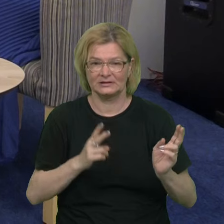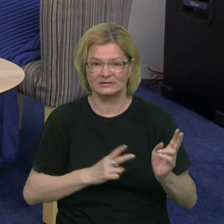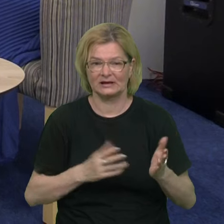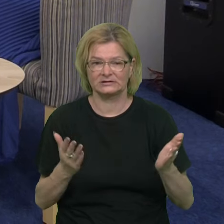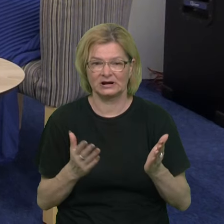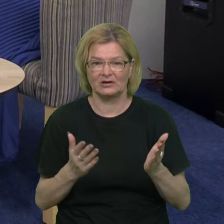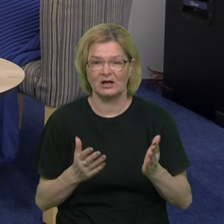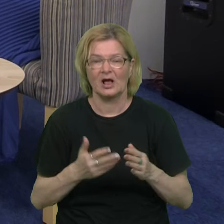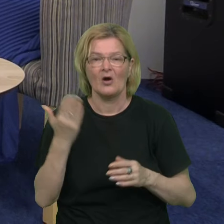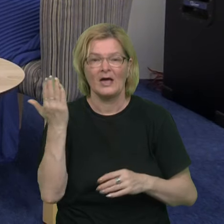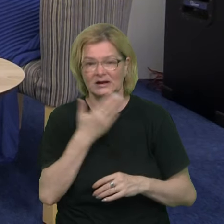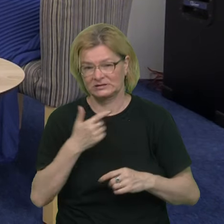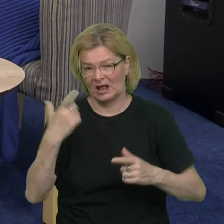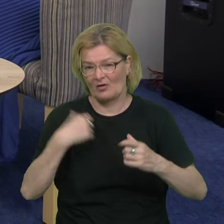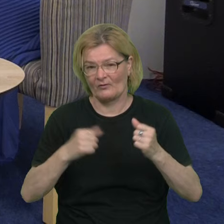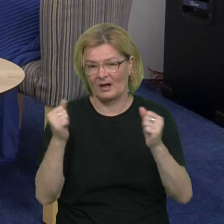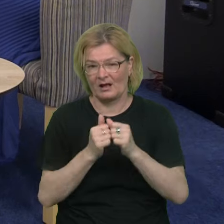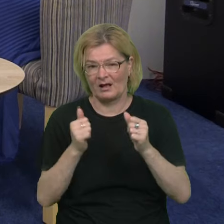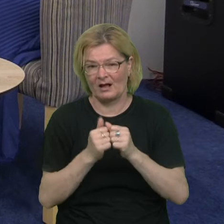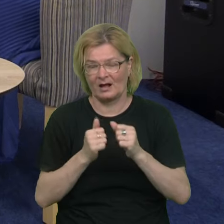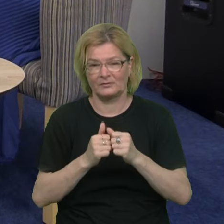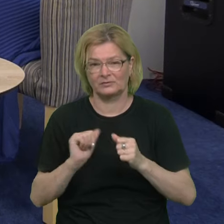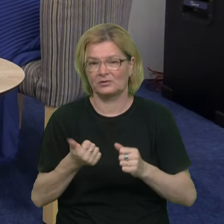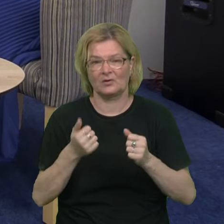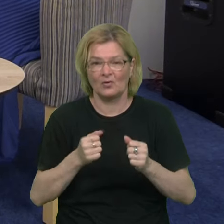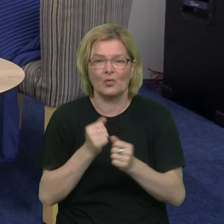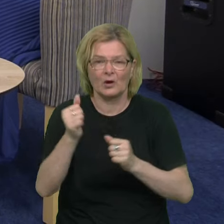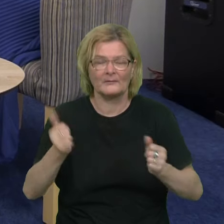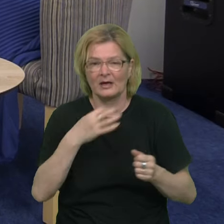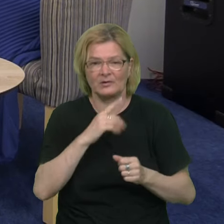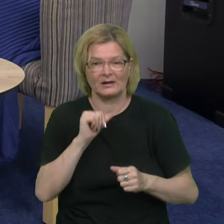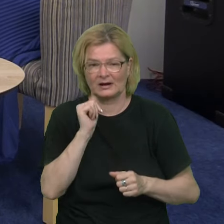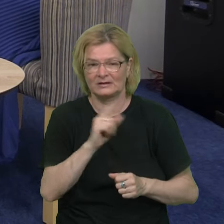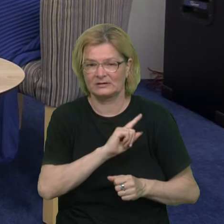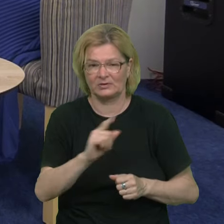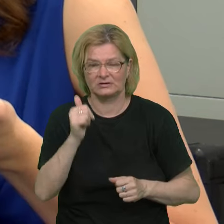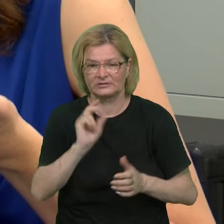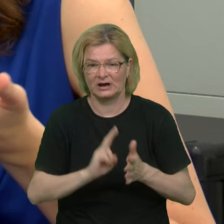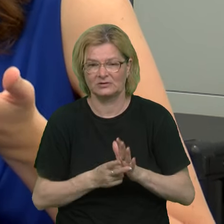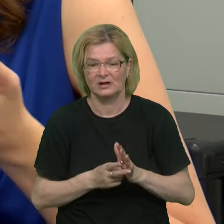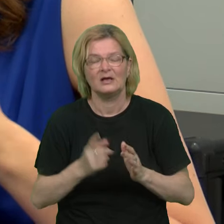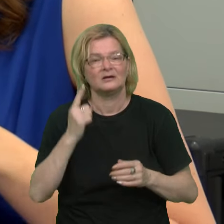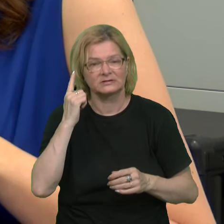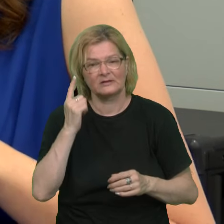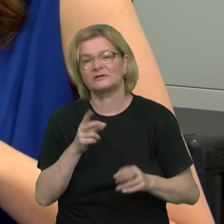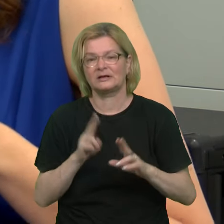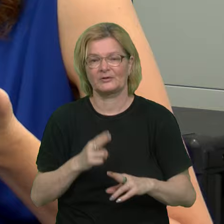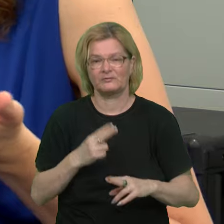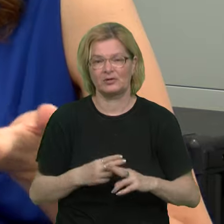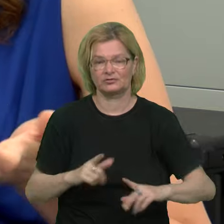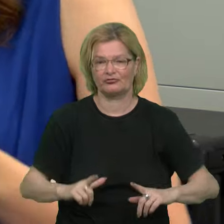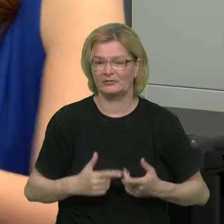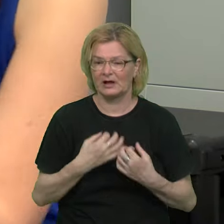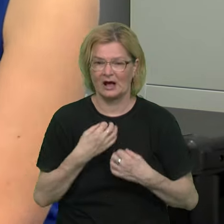i zaista nekako ko Hercegovka onako kamena to guram najbolje što mogu i ne dam se nijednog trenutka